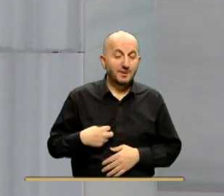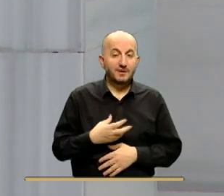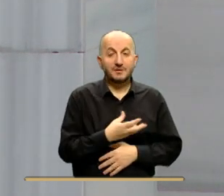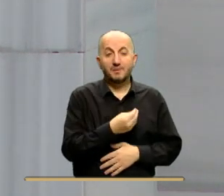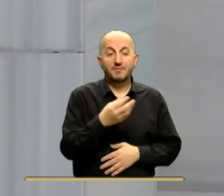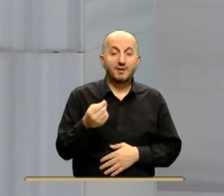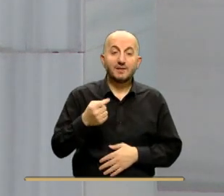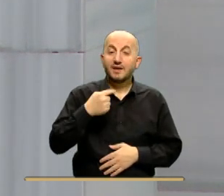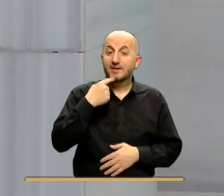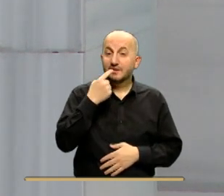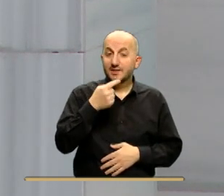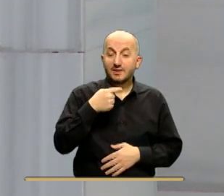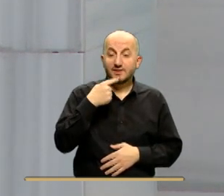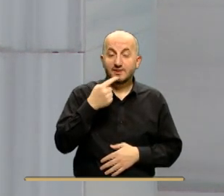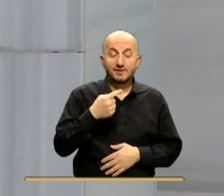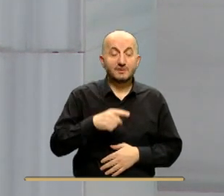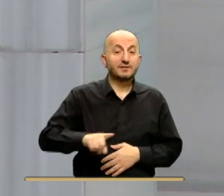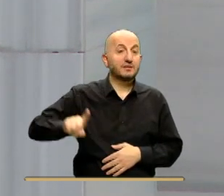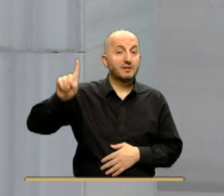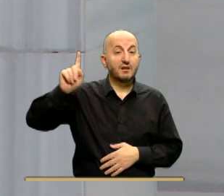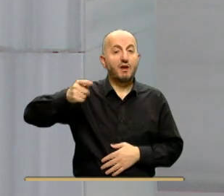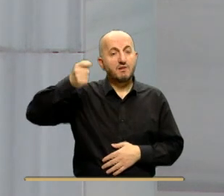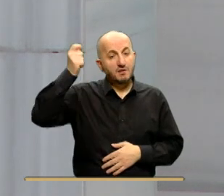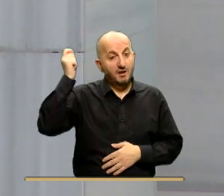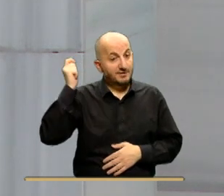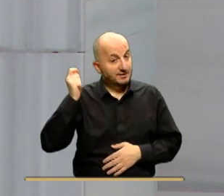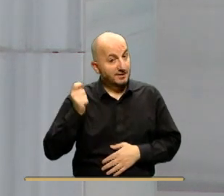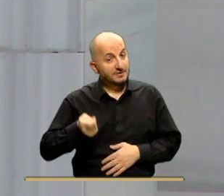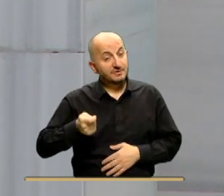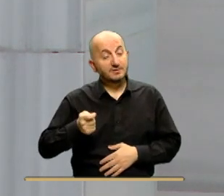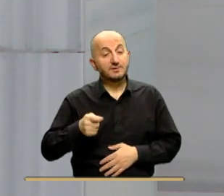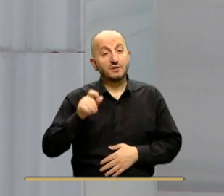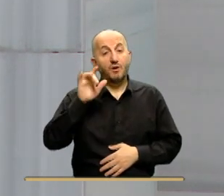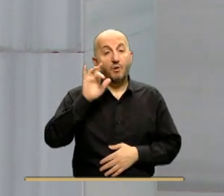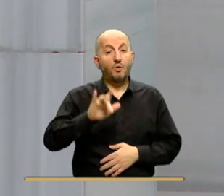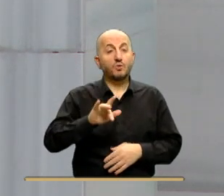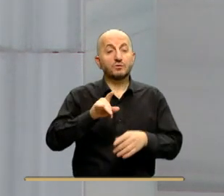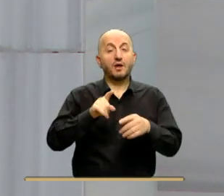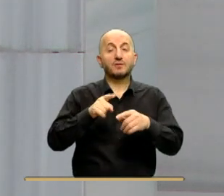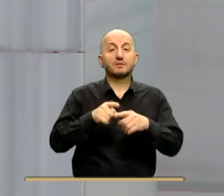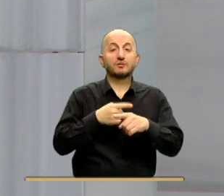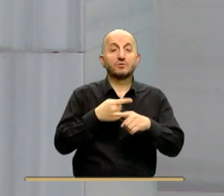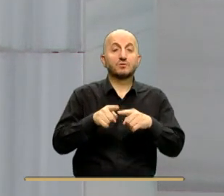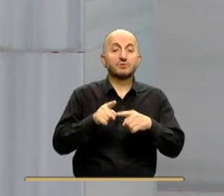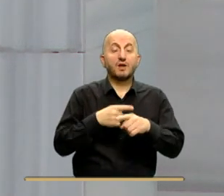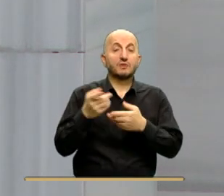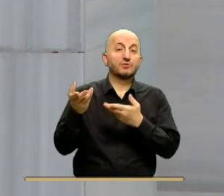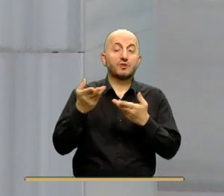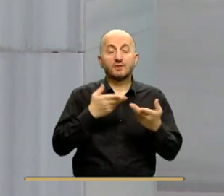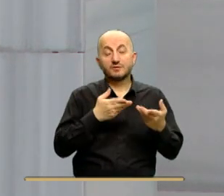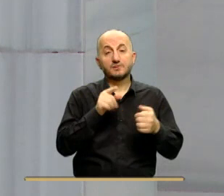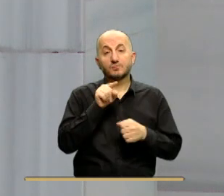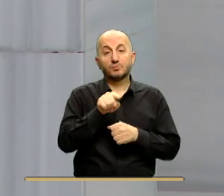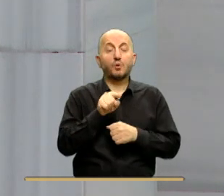diliyle ilahi hakikatin ortak çağrısıdır. Bu